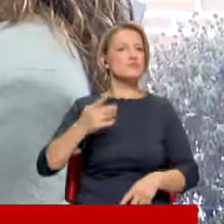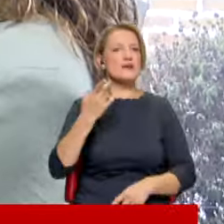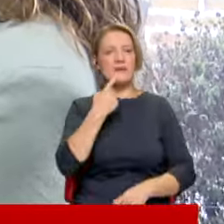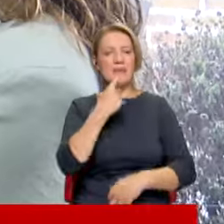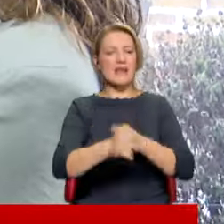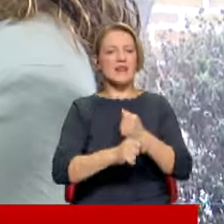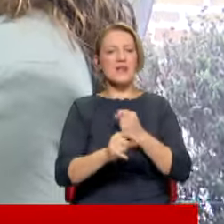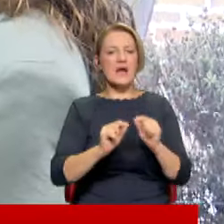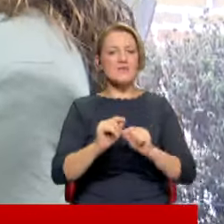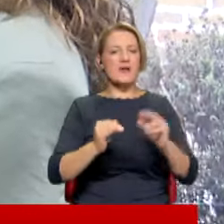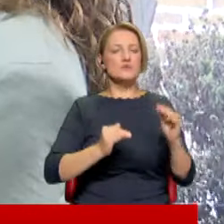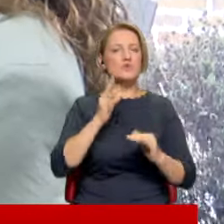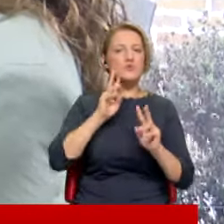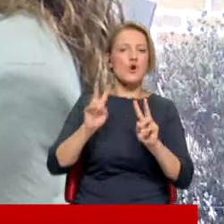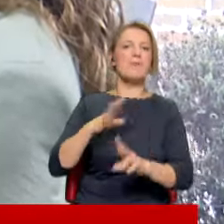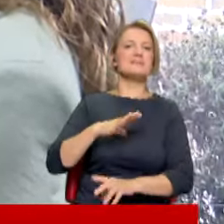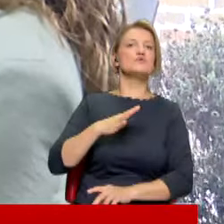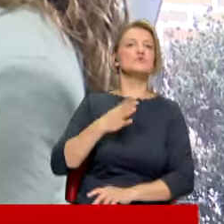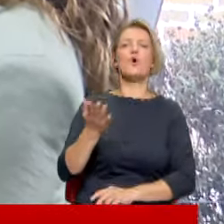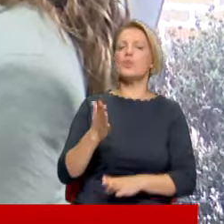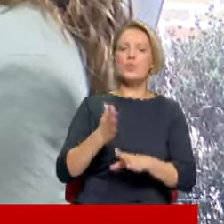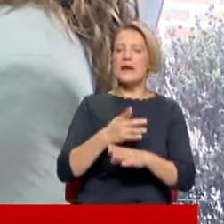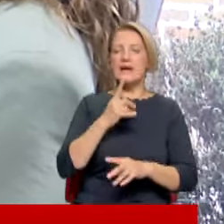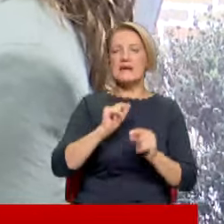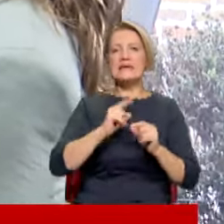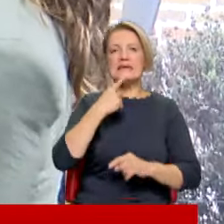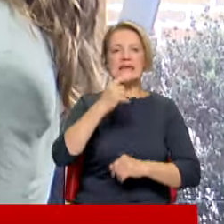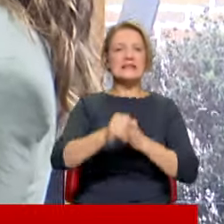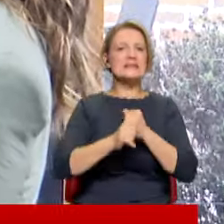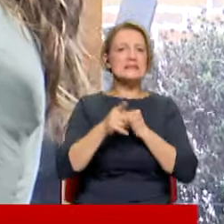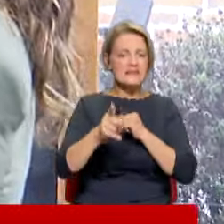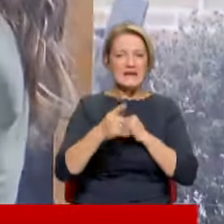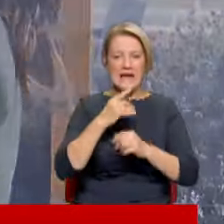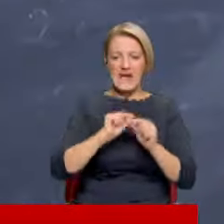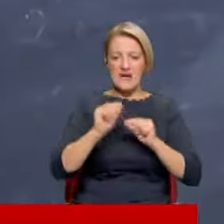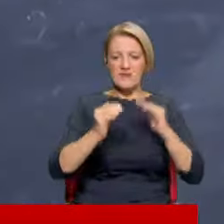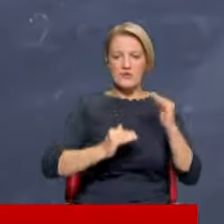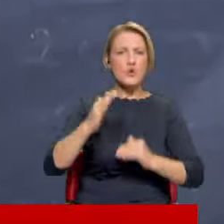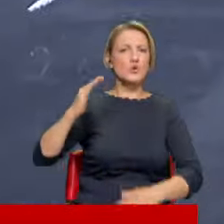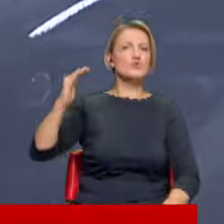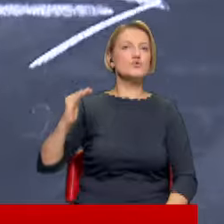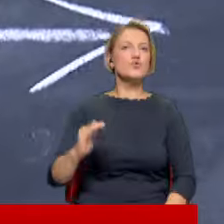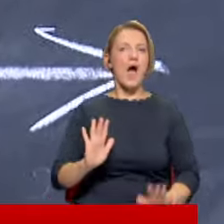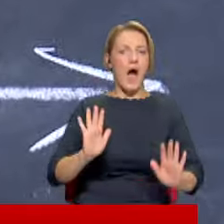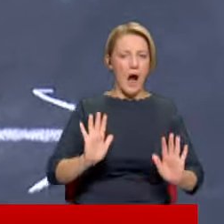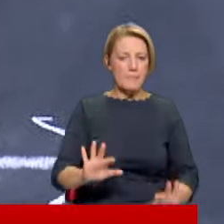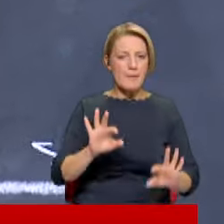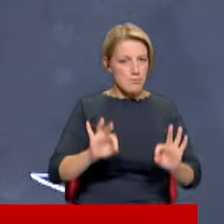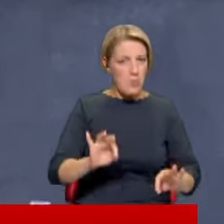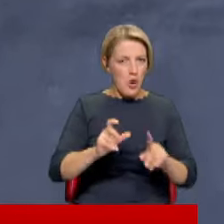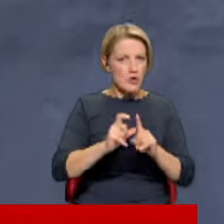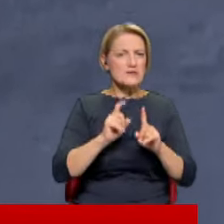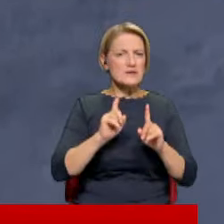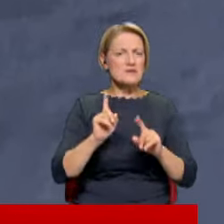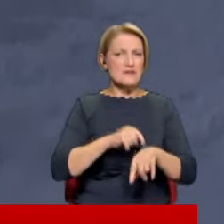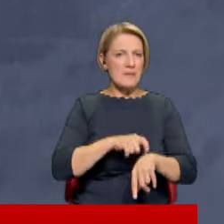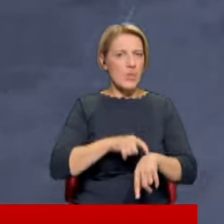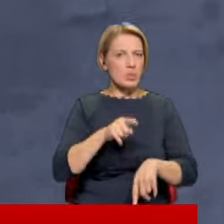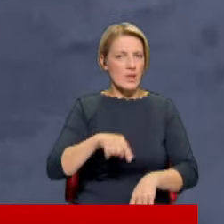yıllık enflasyonu Tabii görmemizi istiyor Çünkü yıllık enflasyon baz etkisi nedeniyle düşüyor Halbuki böyle dönemlerde aylık